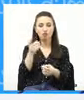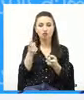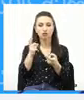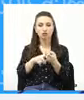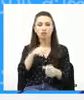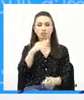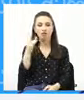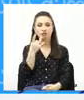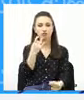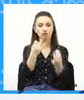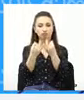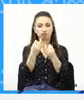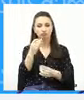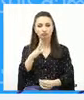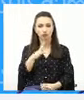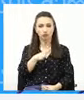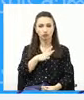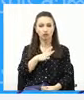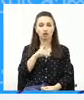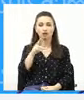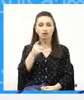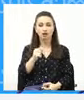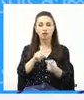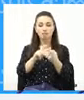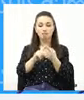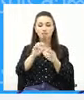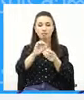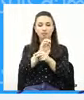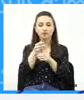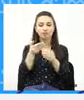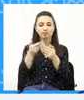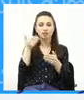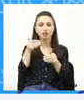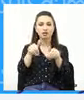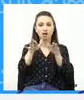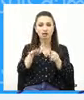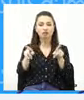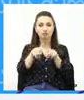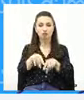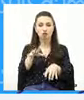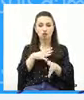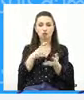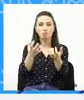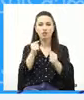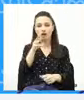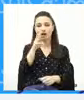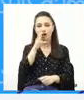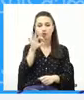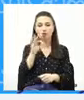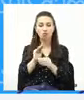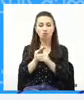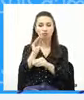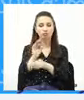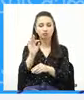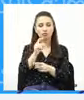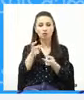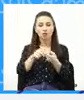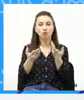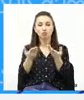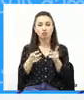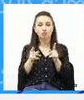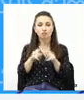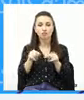დაკავშირებით არაერთხელ გვისაუბრია და პანდემიამდე გადაწყვეტილებაც კი ჰქონდა მიღებული ხელფასების დასთან დაკავშირებით,